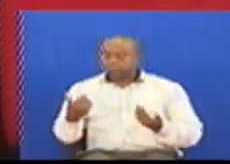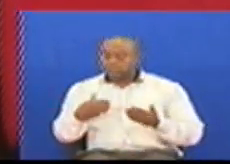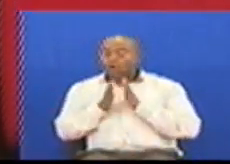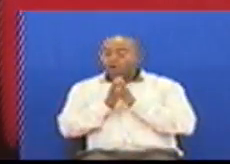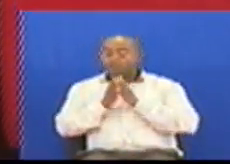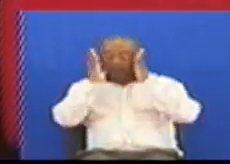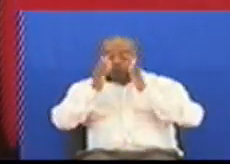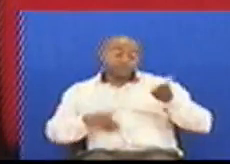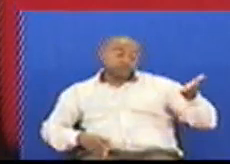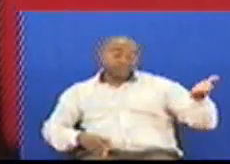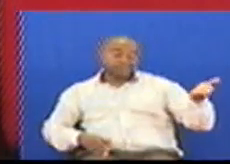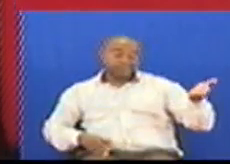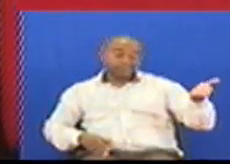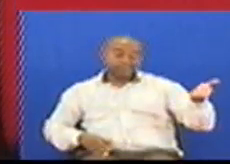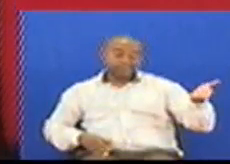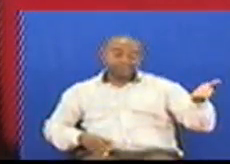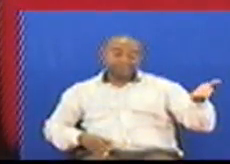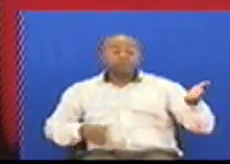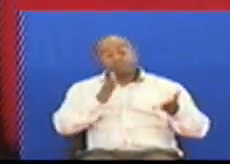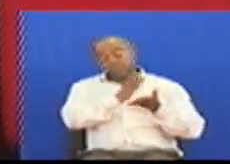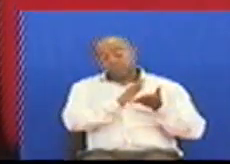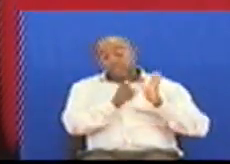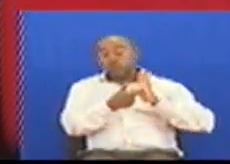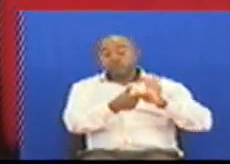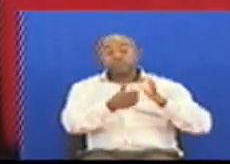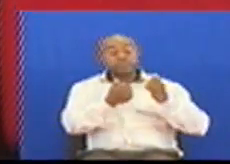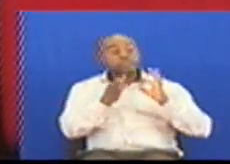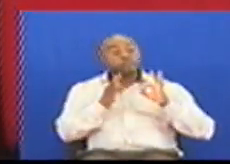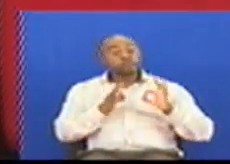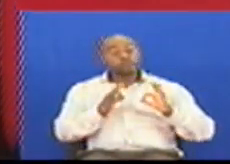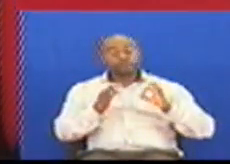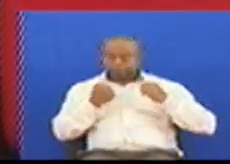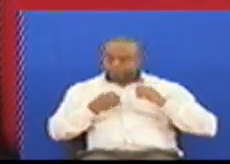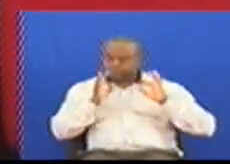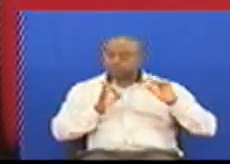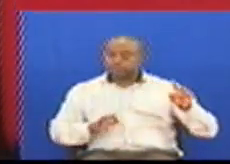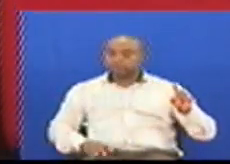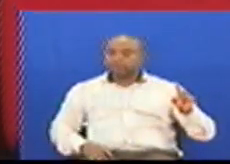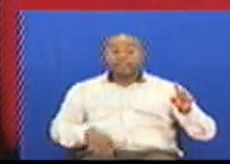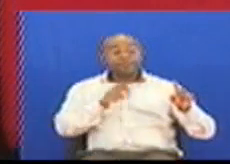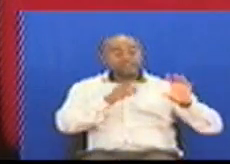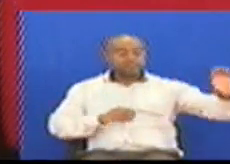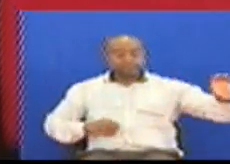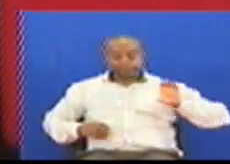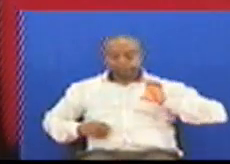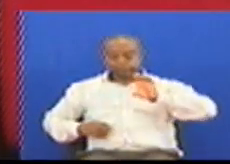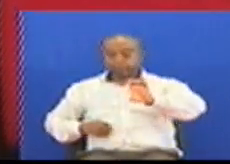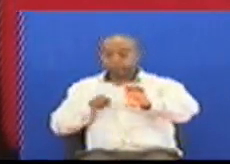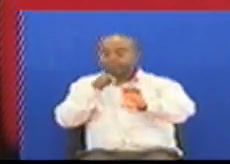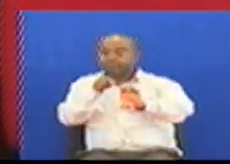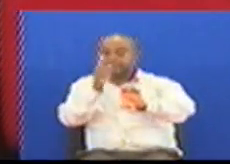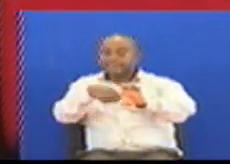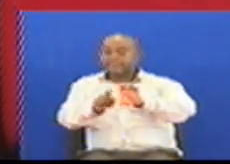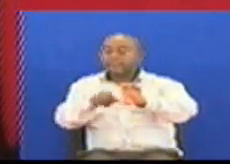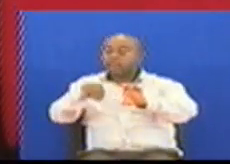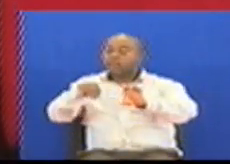waziri, pamoja na jitihada nzuri ulizozifanya, zile fedha zilienda kwenye halmashauri ya manispaa